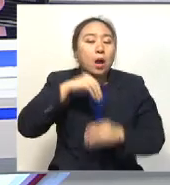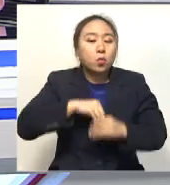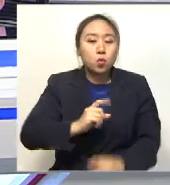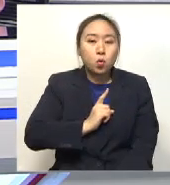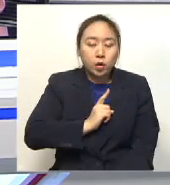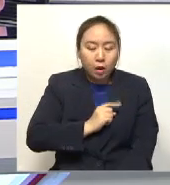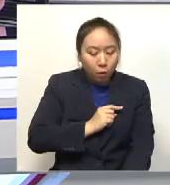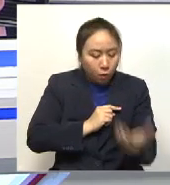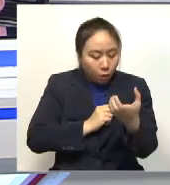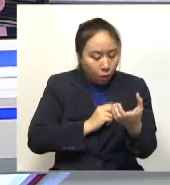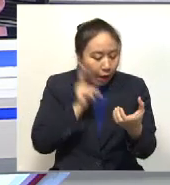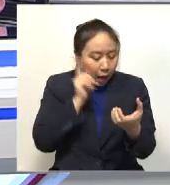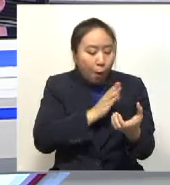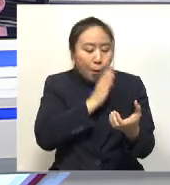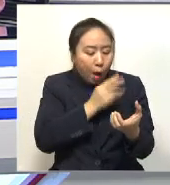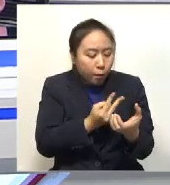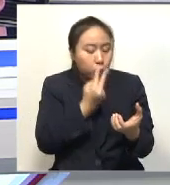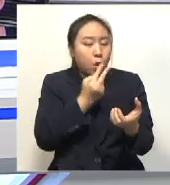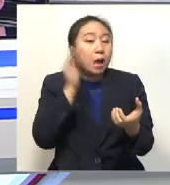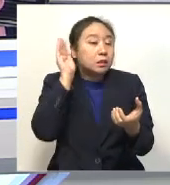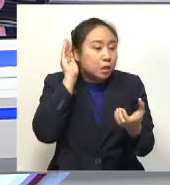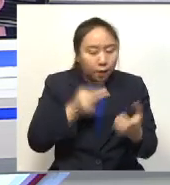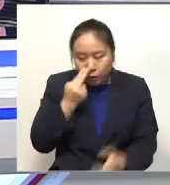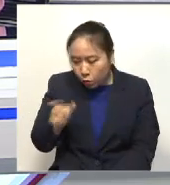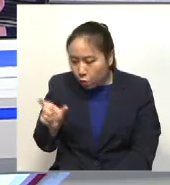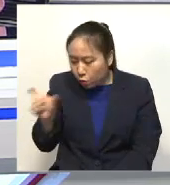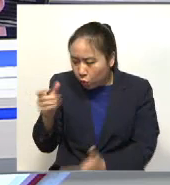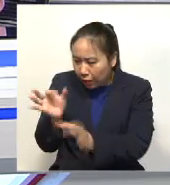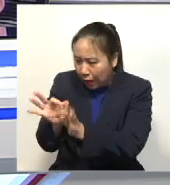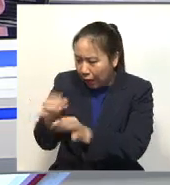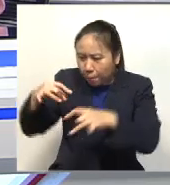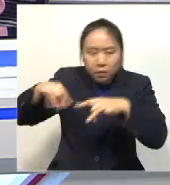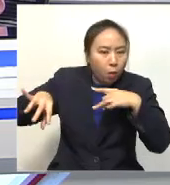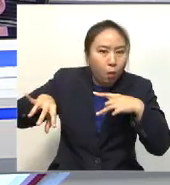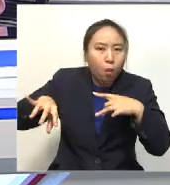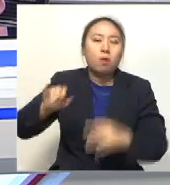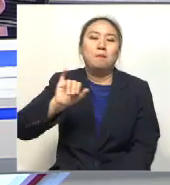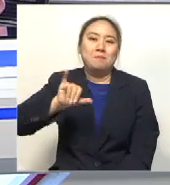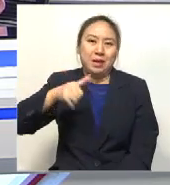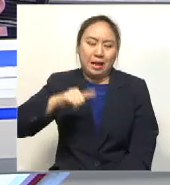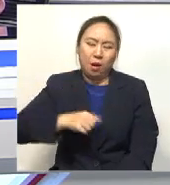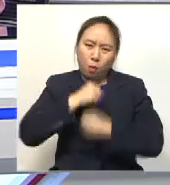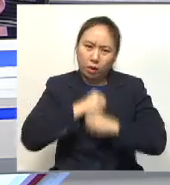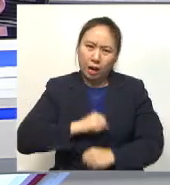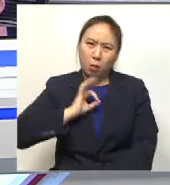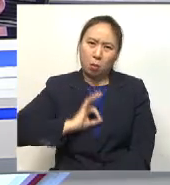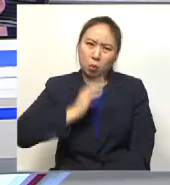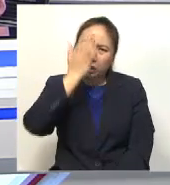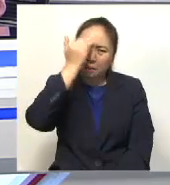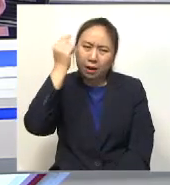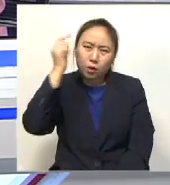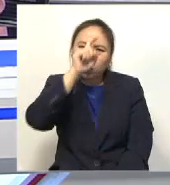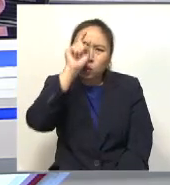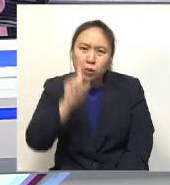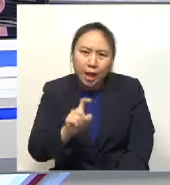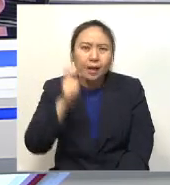พอเห็นว่ามีการปรับเบี้ยยังชีพผู้สูงอายุขึ้นแต่มาดูเงินในบัญชีของตัวเองแล้วไม่ได้รับอาจจะทำให้ท่านเนี่ยรู้สึกเอ๊ะทำไมมีความสง